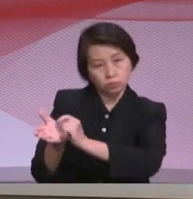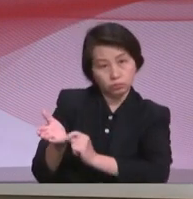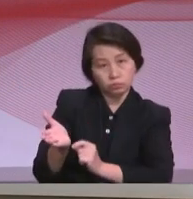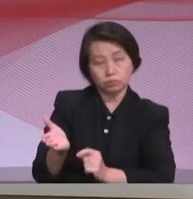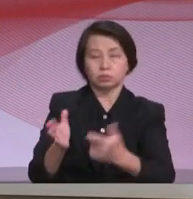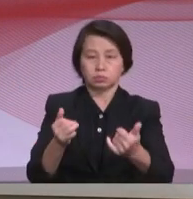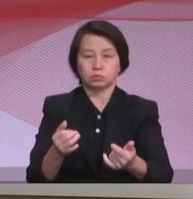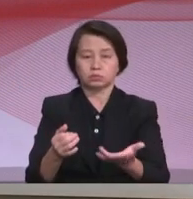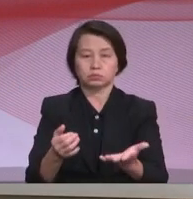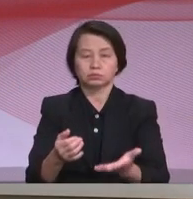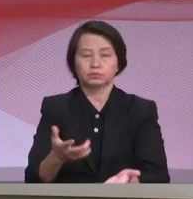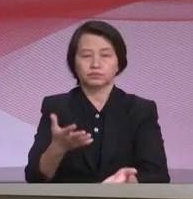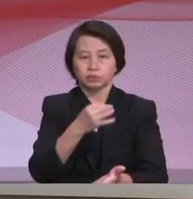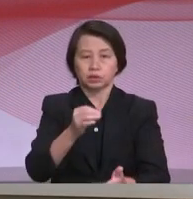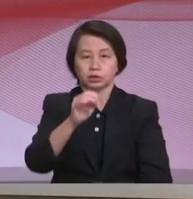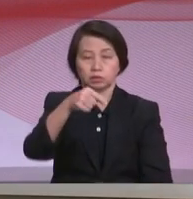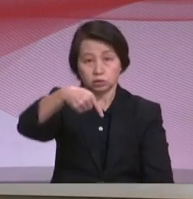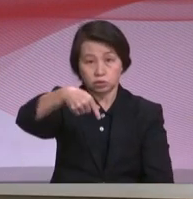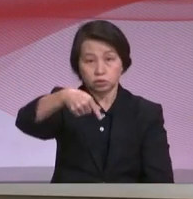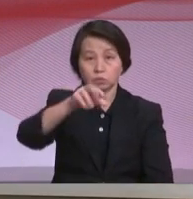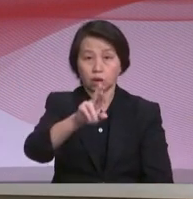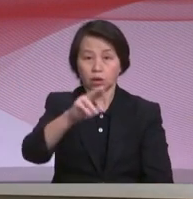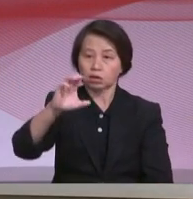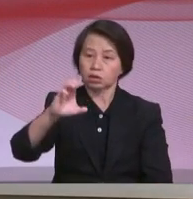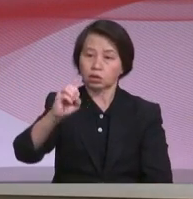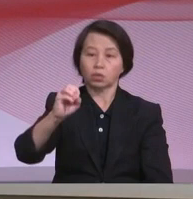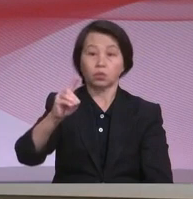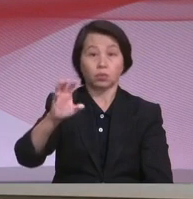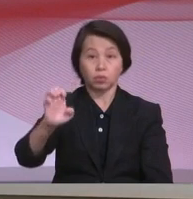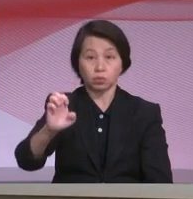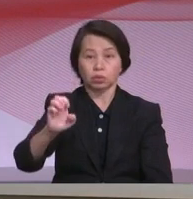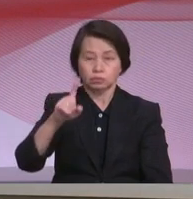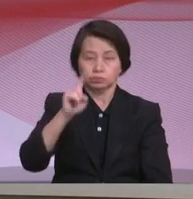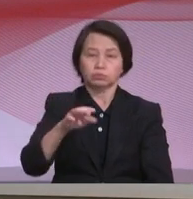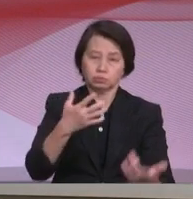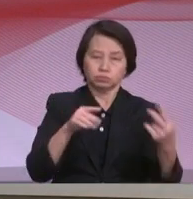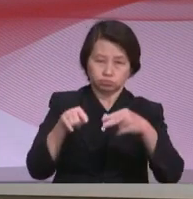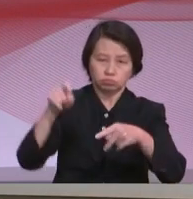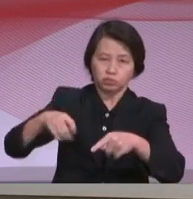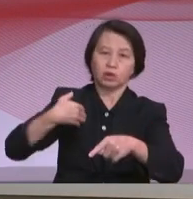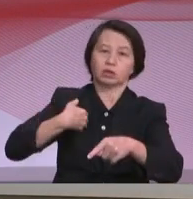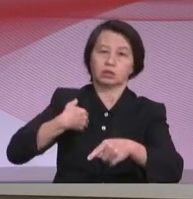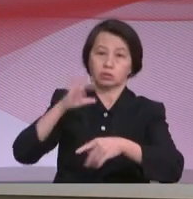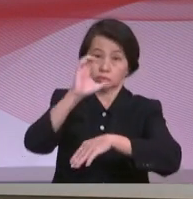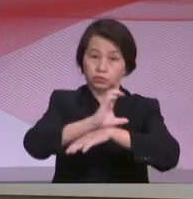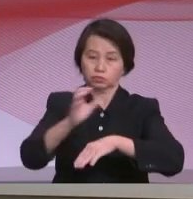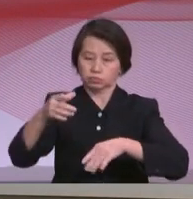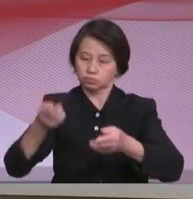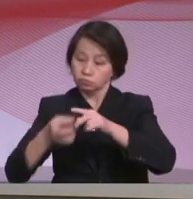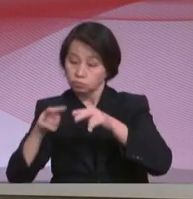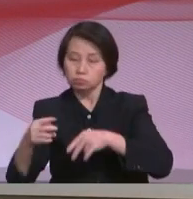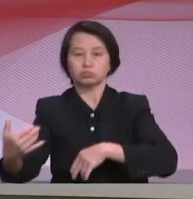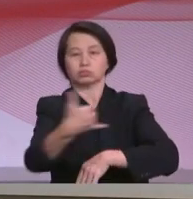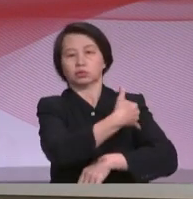secara QR code dan aplikasi dan lain-lain lagi, boleh dirujuk kepada laman Sesawang MKN.